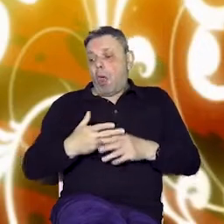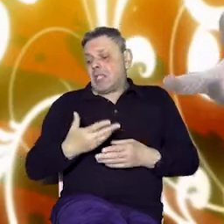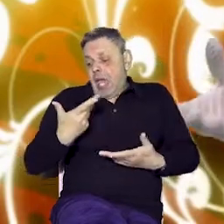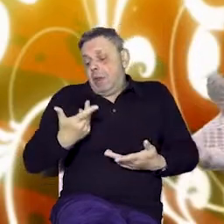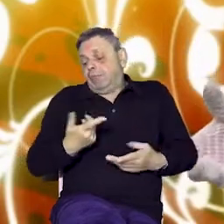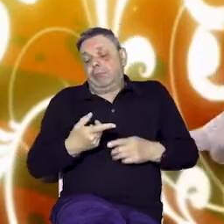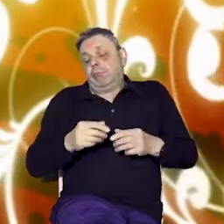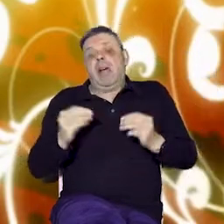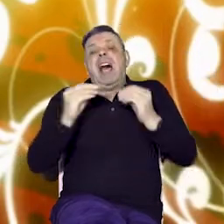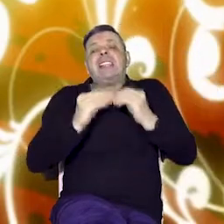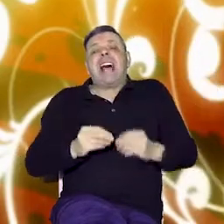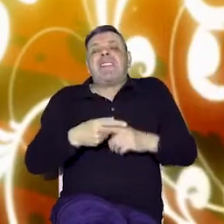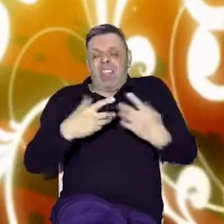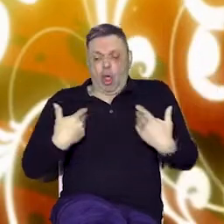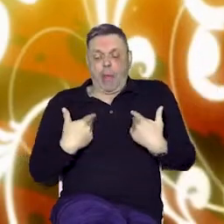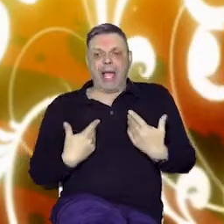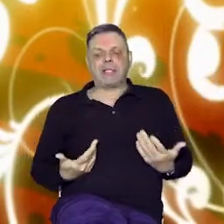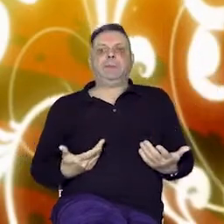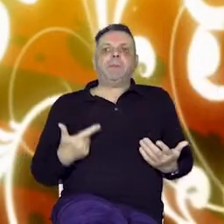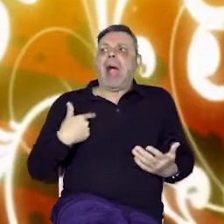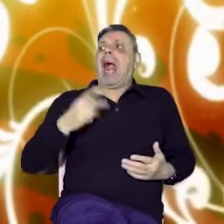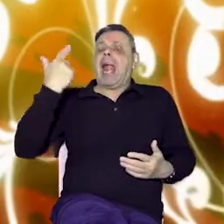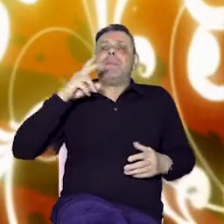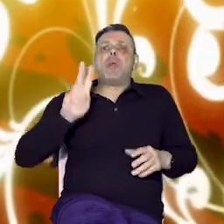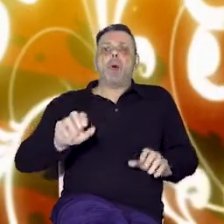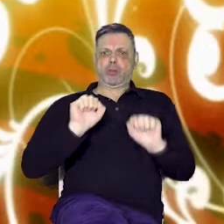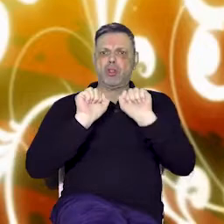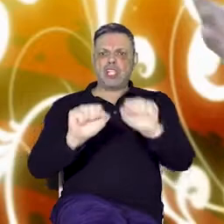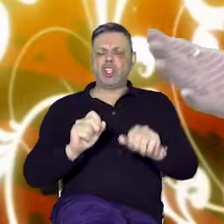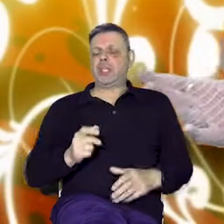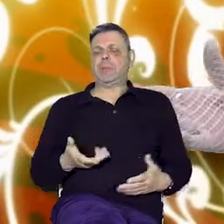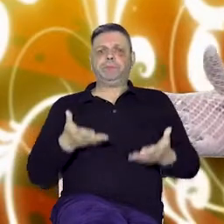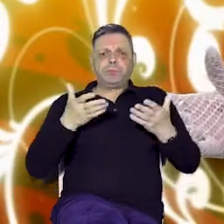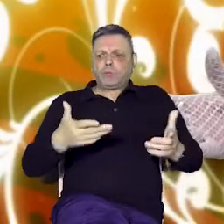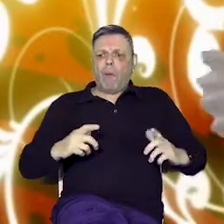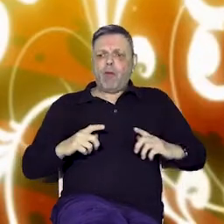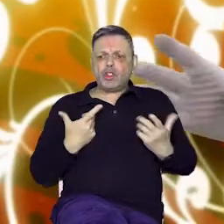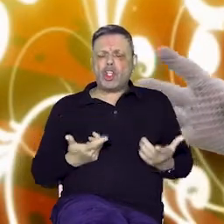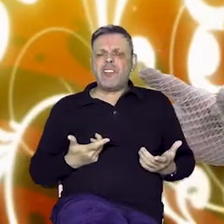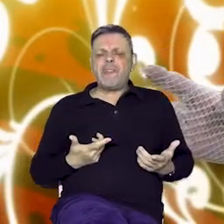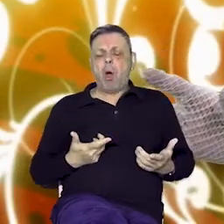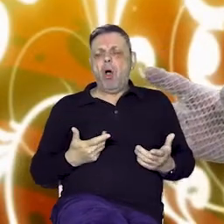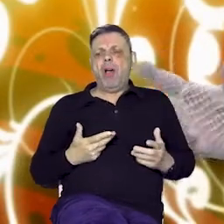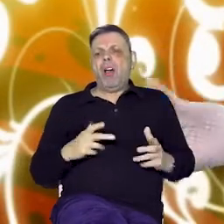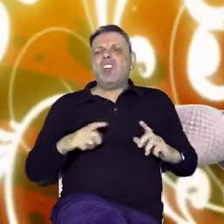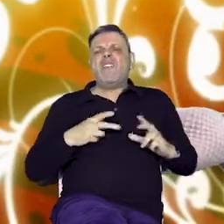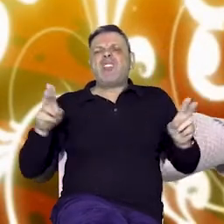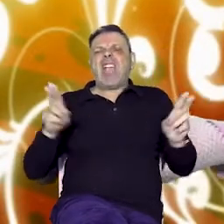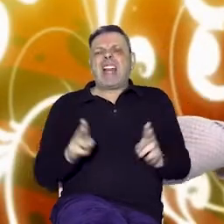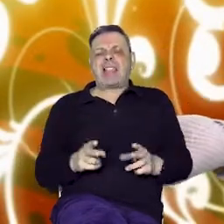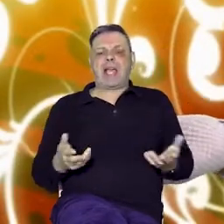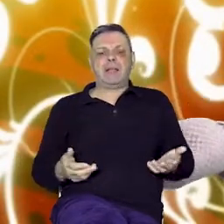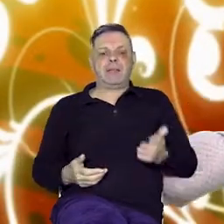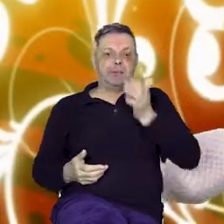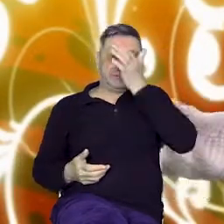ali možemo prevenirati, za Boga. Možemo ovo što živimo, to je bijedno brzo prođe. užasno brzo prođe, ja znam